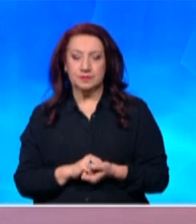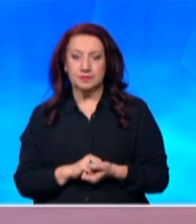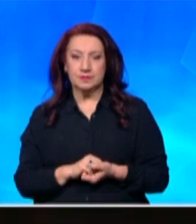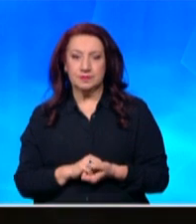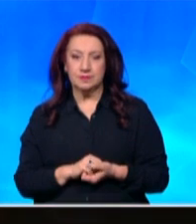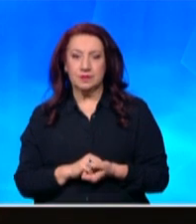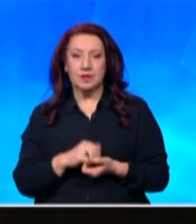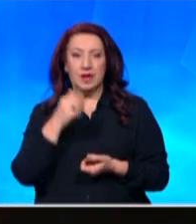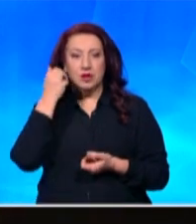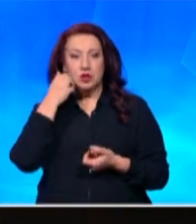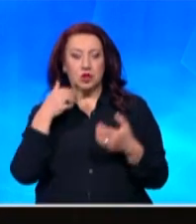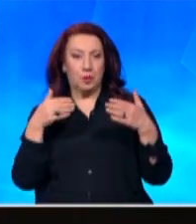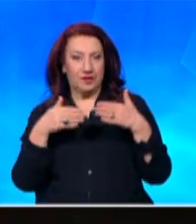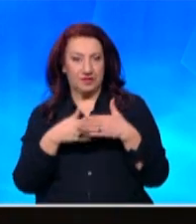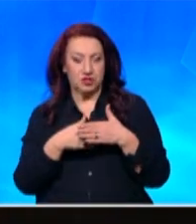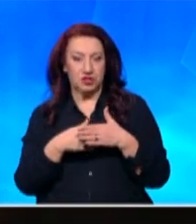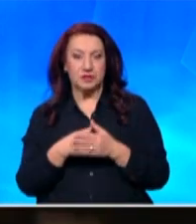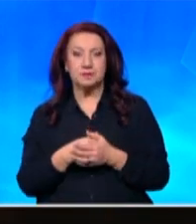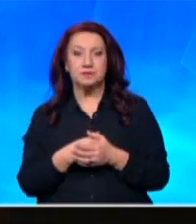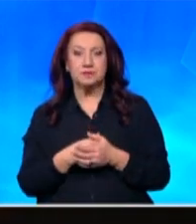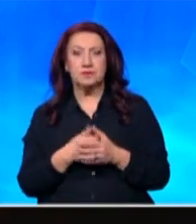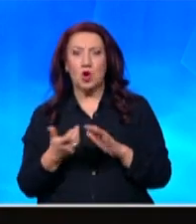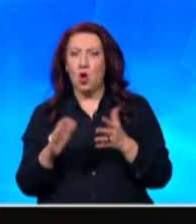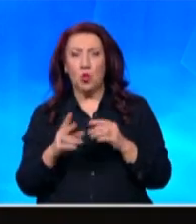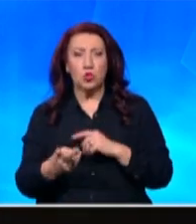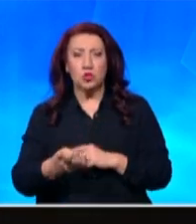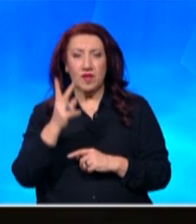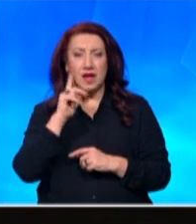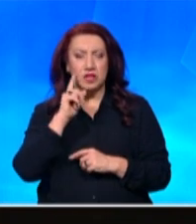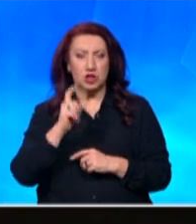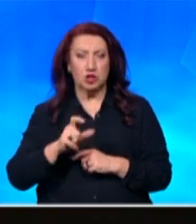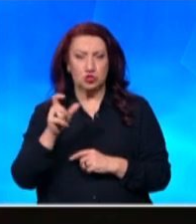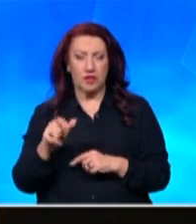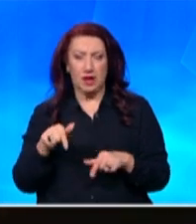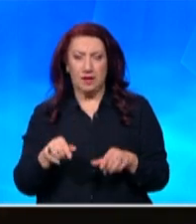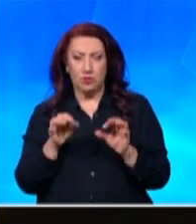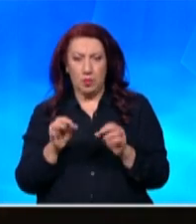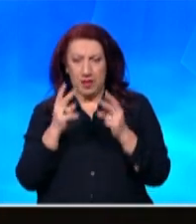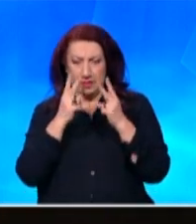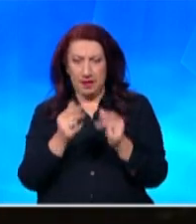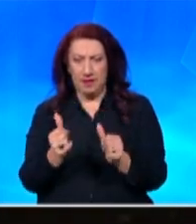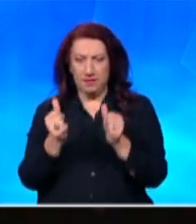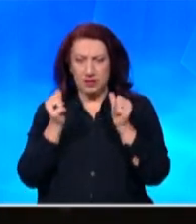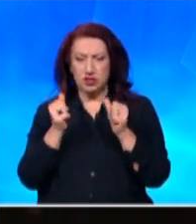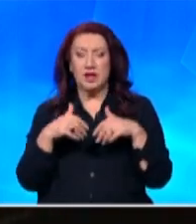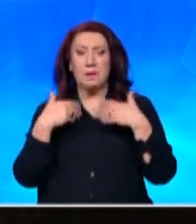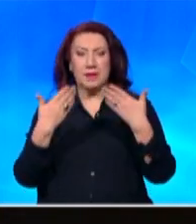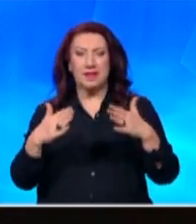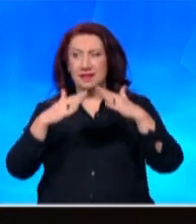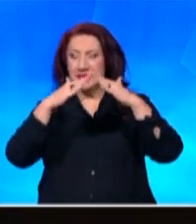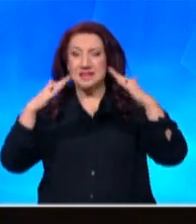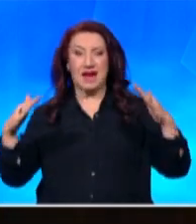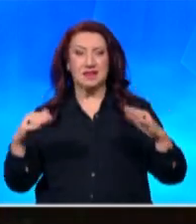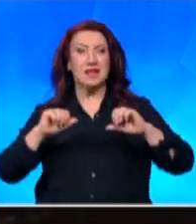Добър вечер, Карин. Действително, може би около 2000 са привържениците на Ботев Пловдив, които в момента ще видите, че са точно пред сградата на